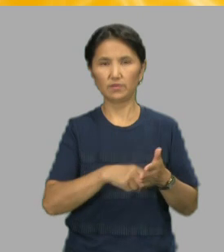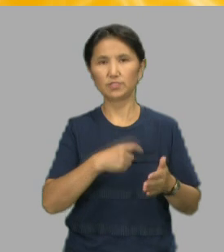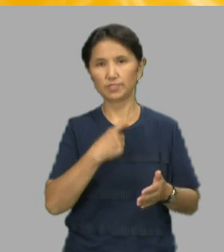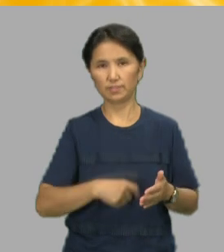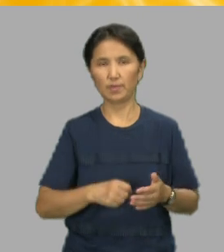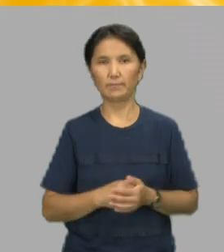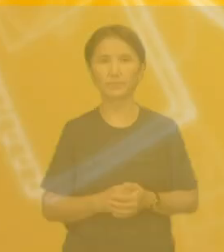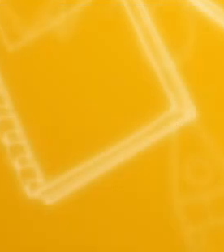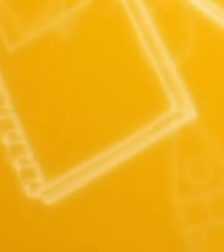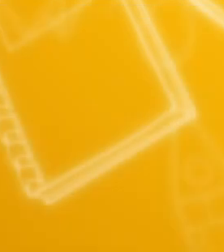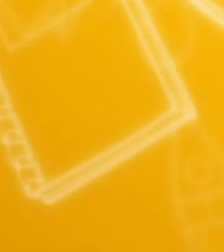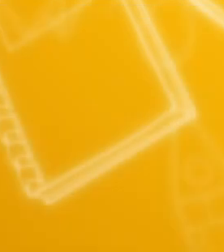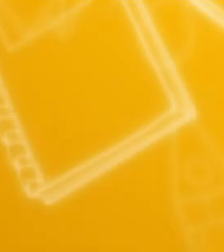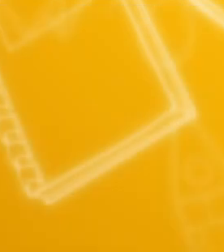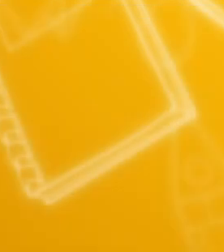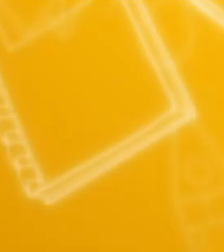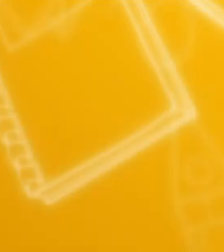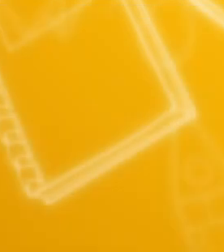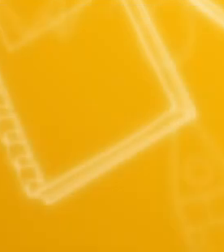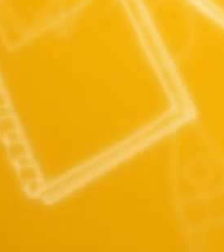Проверьте себя.